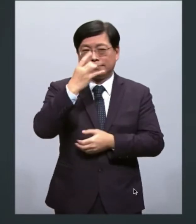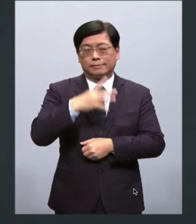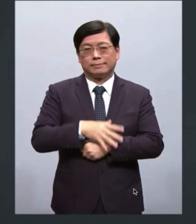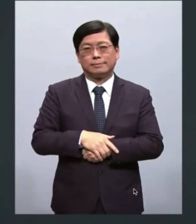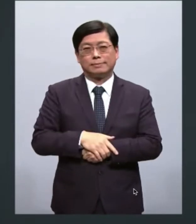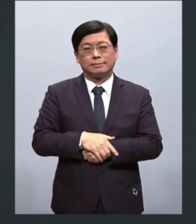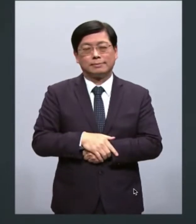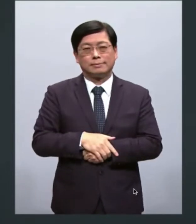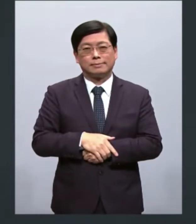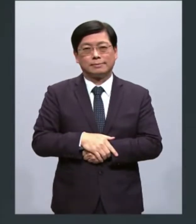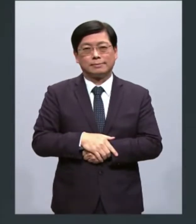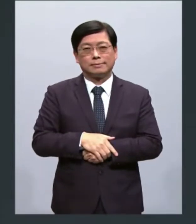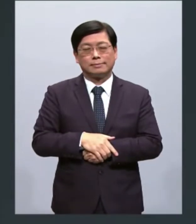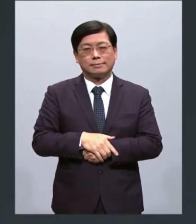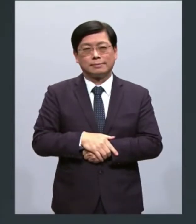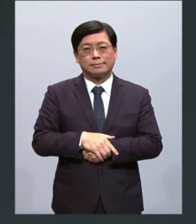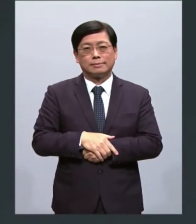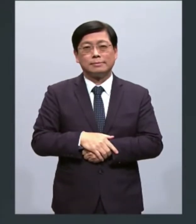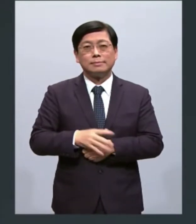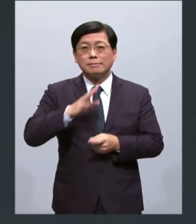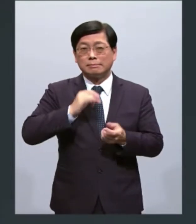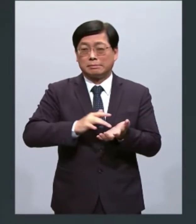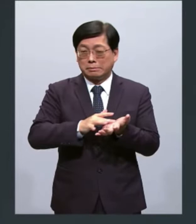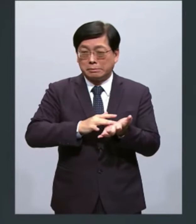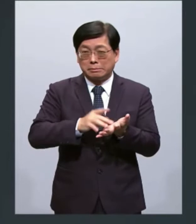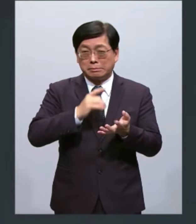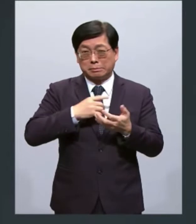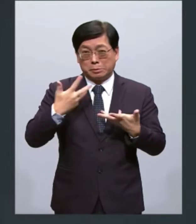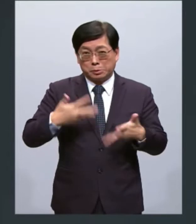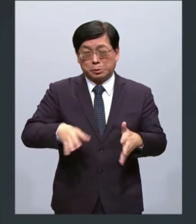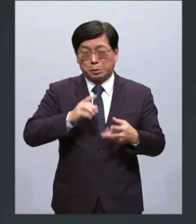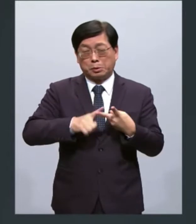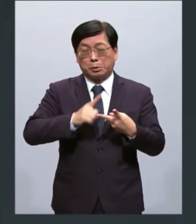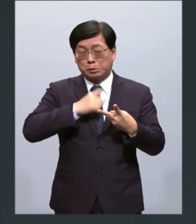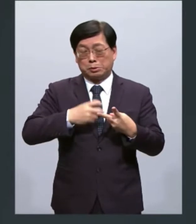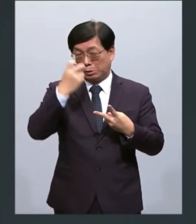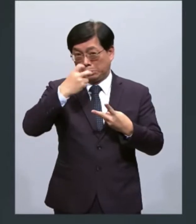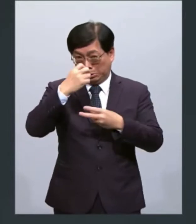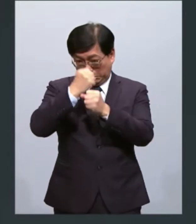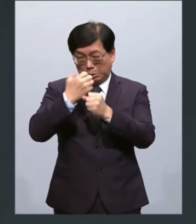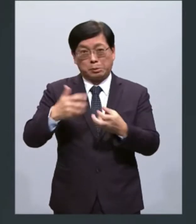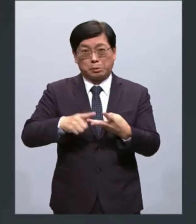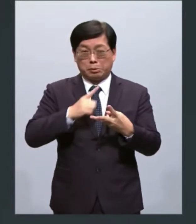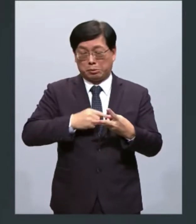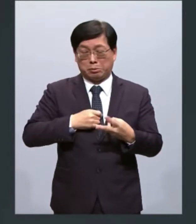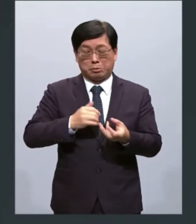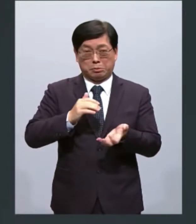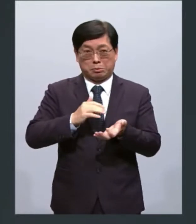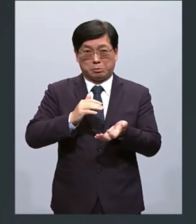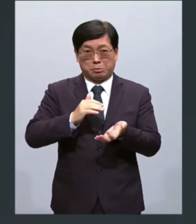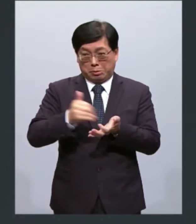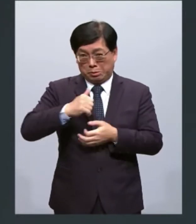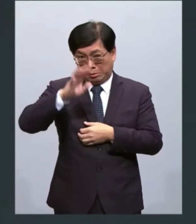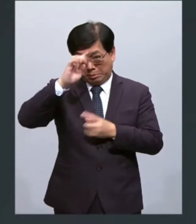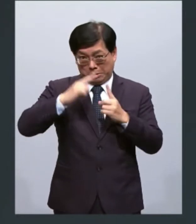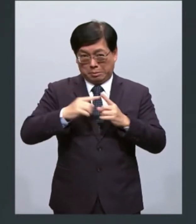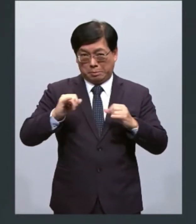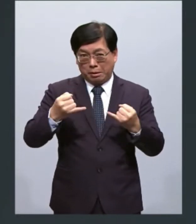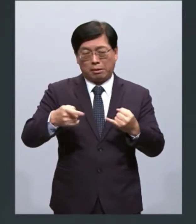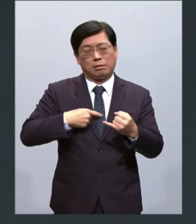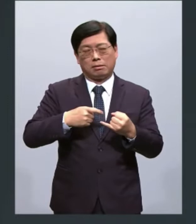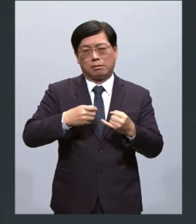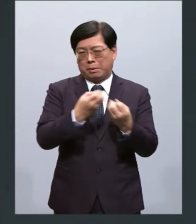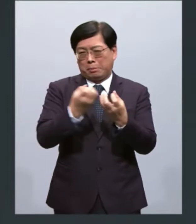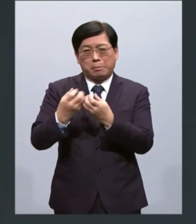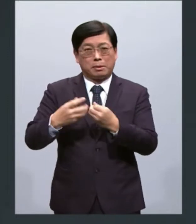因。开药多，检查多，医病关系差，医疗品质不好。我认为台湾的医疗制度